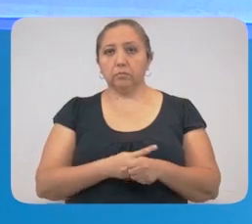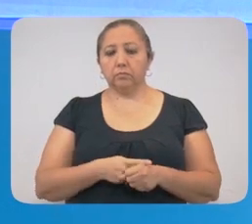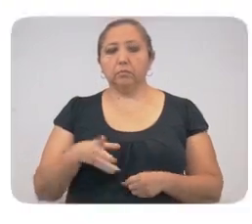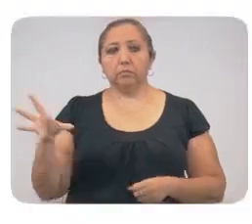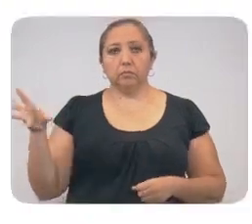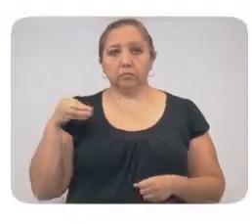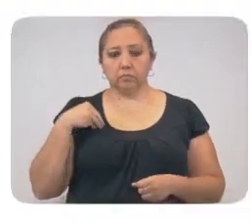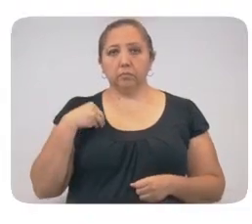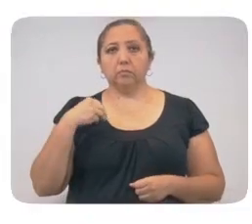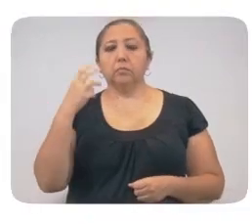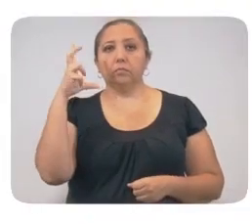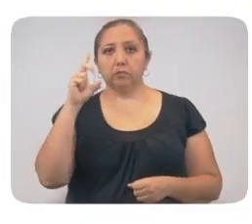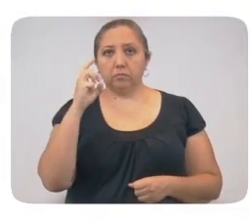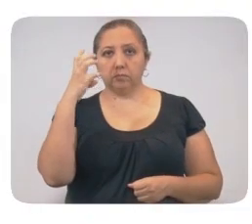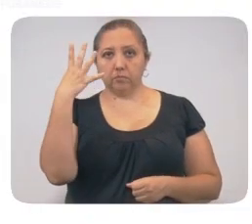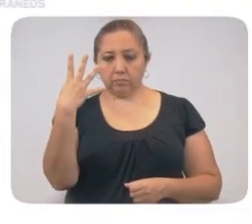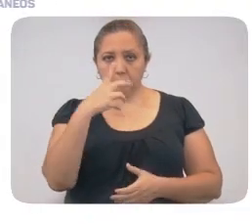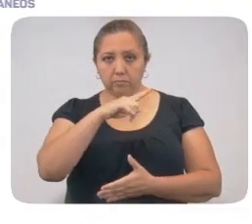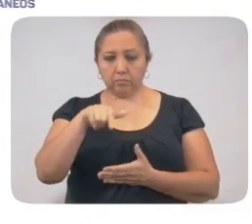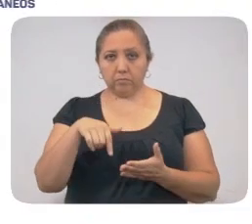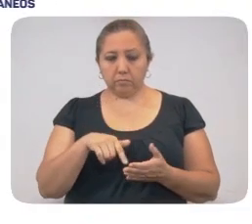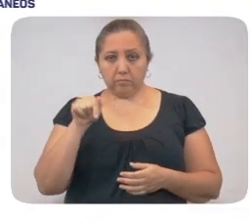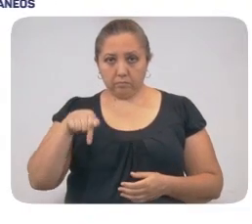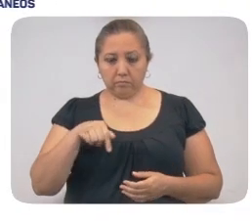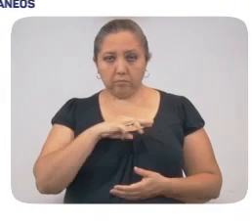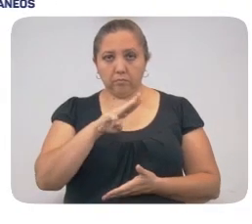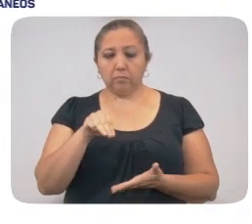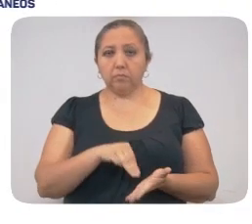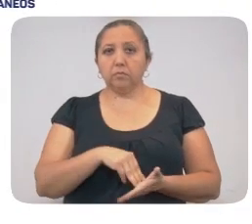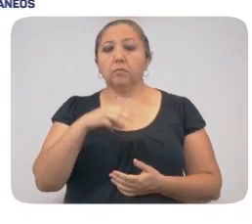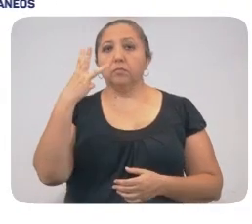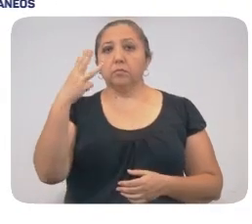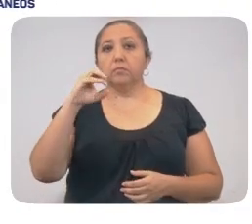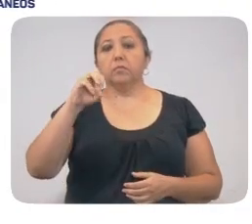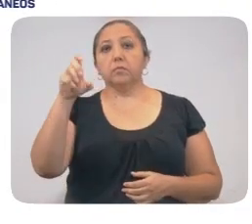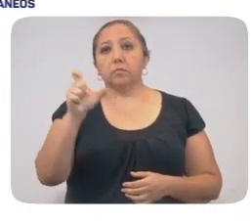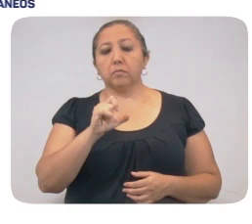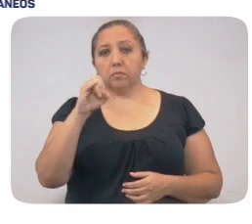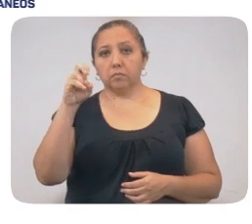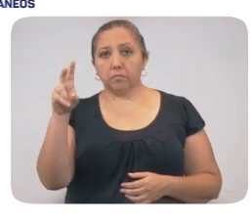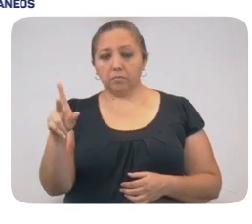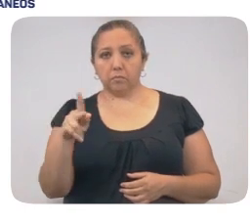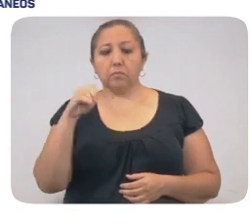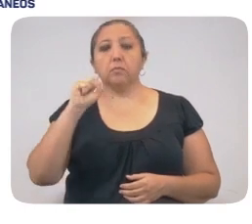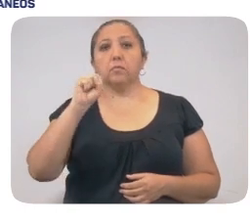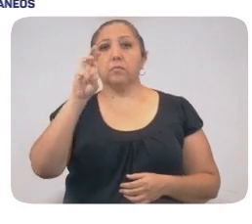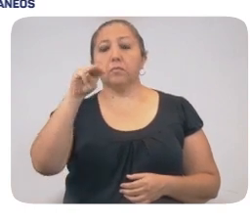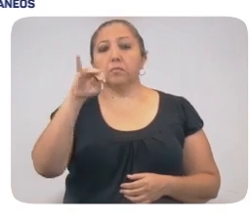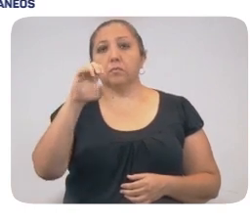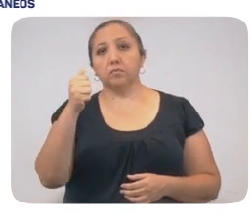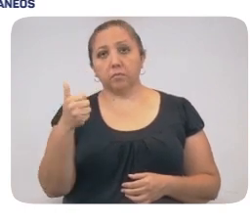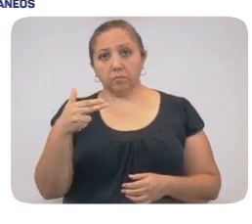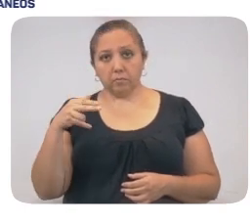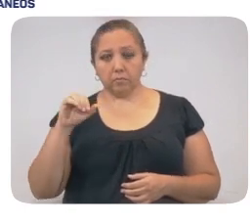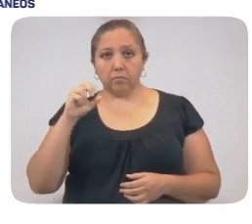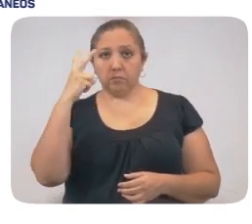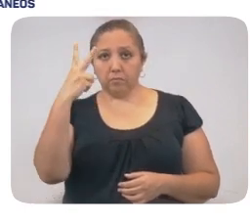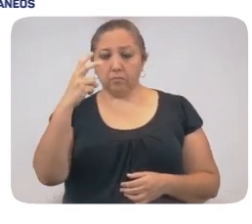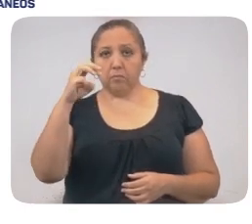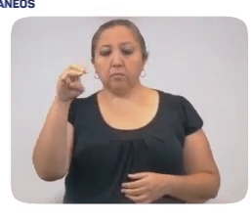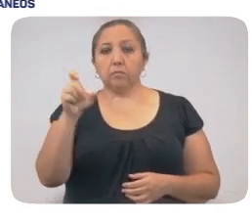tekom, yetel uman. Soguchukik, 1035 juntulul mako tsayakti le kohanilo. 10 juntulule tashe tushutalo.